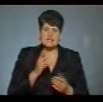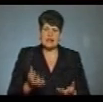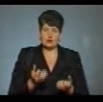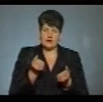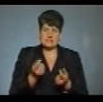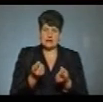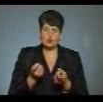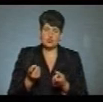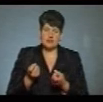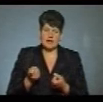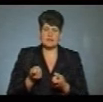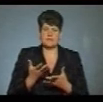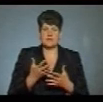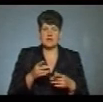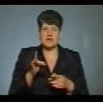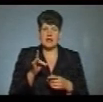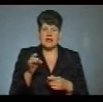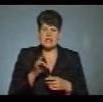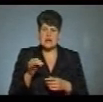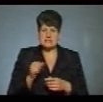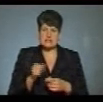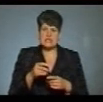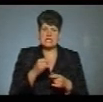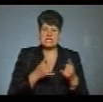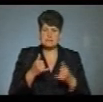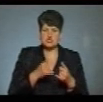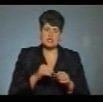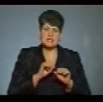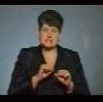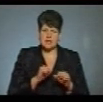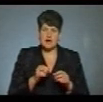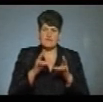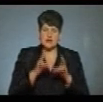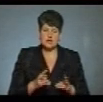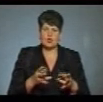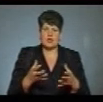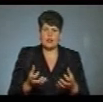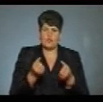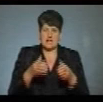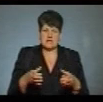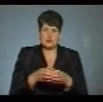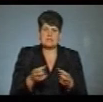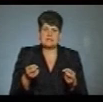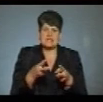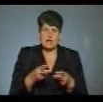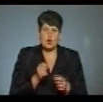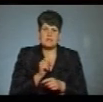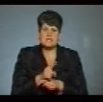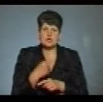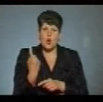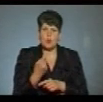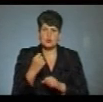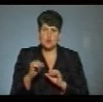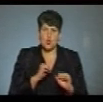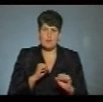залучили відділення радіаційного та хімічного захисту групи рятувальних робіт аварійно-рятувального загону спеціального призначення обласного